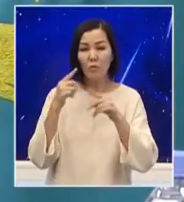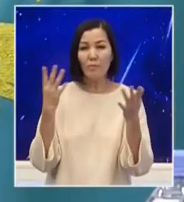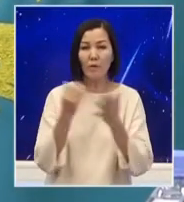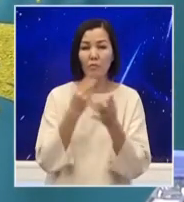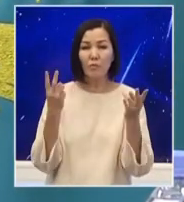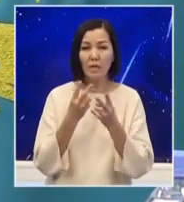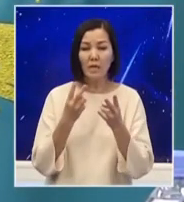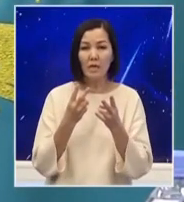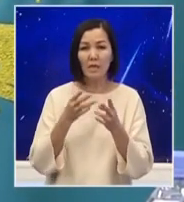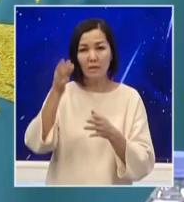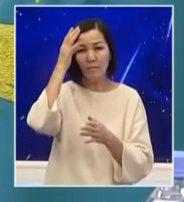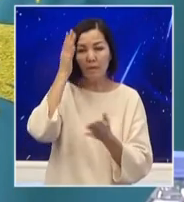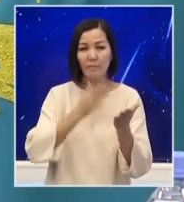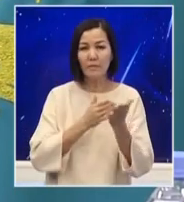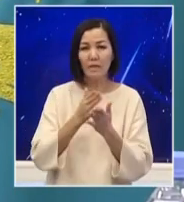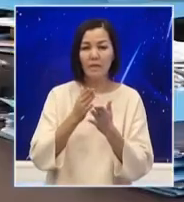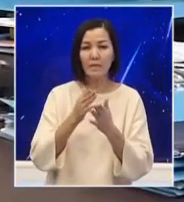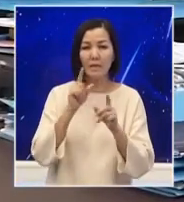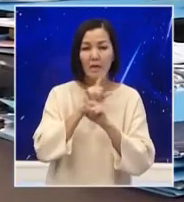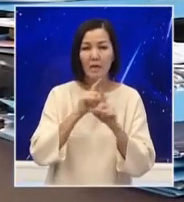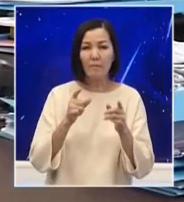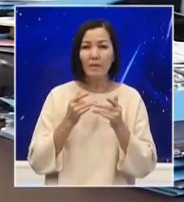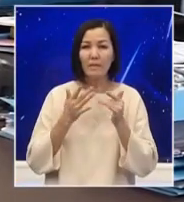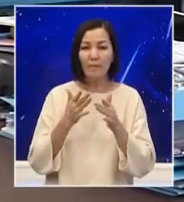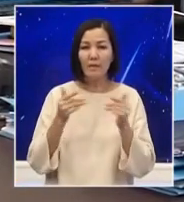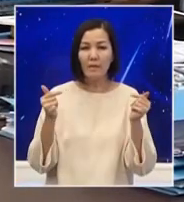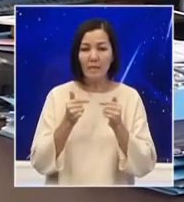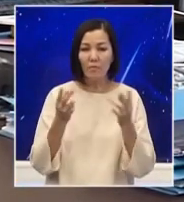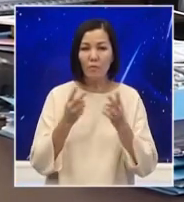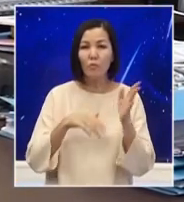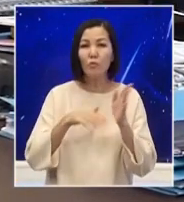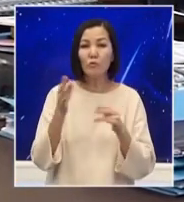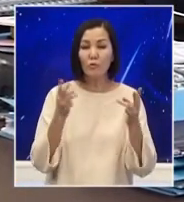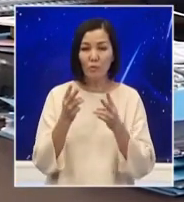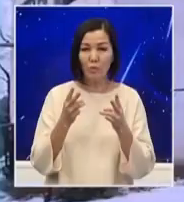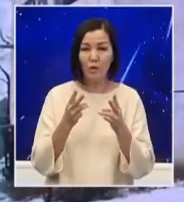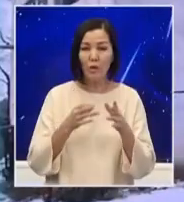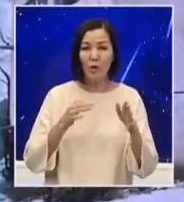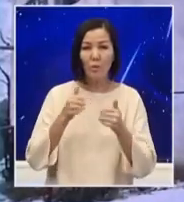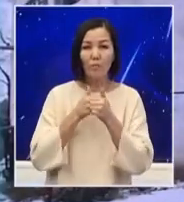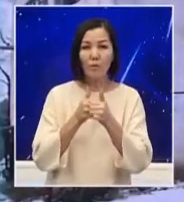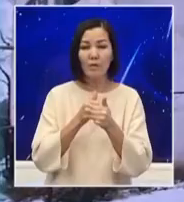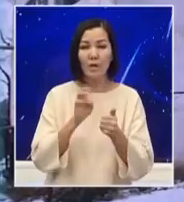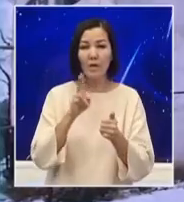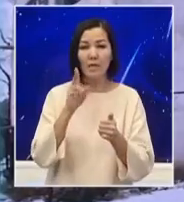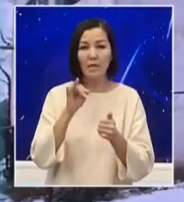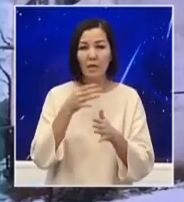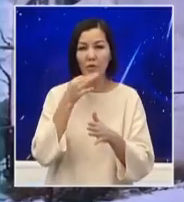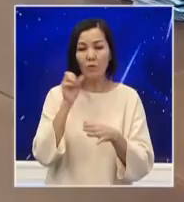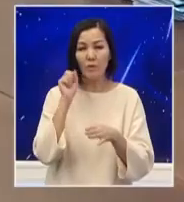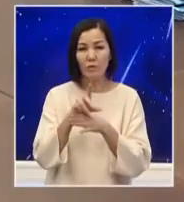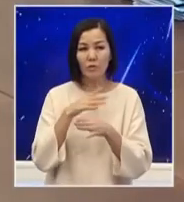отыр. Сондықтан білім саласының әр ғимараты заманауи талапқа сай болуы тиіс. Осы ретте Амандық Ғаббасұлы орынбасары Рүстем Әліге жауапкершілік